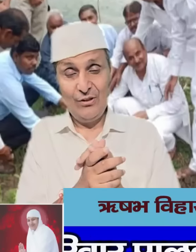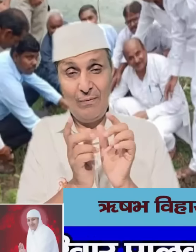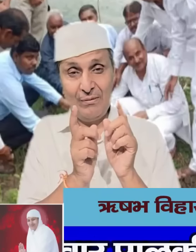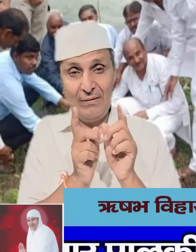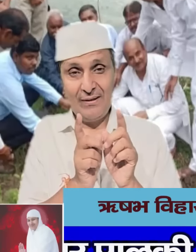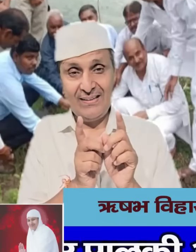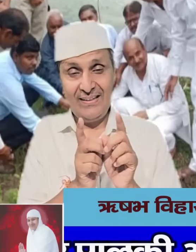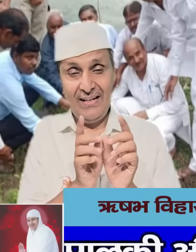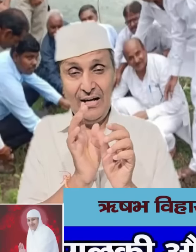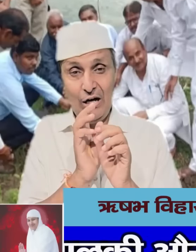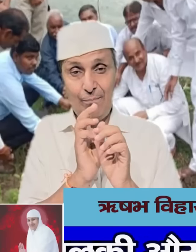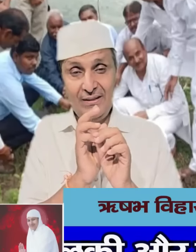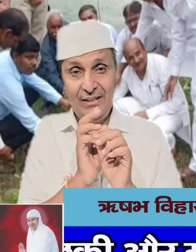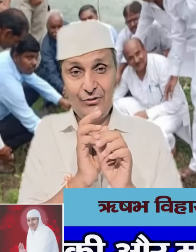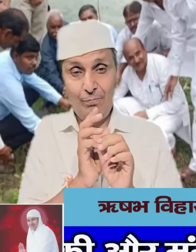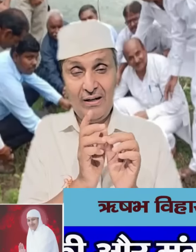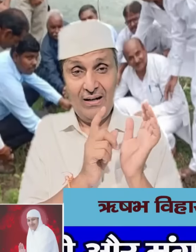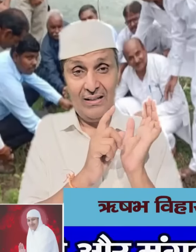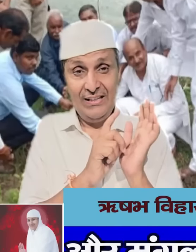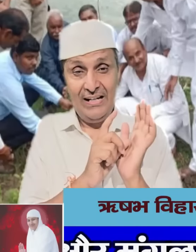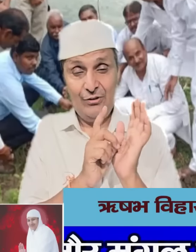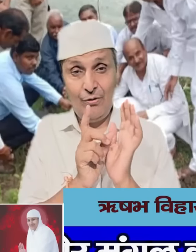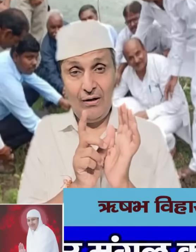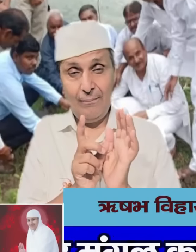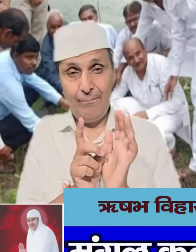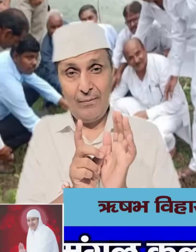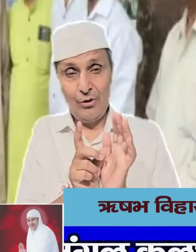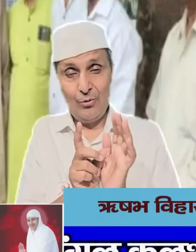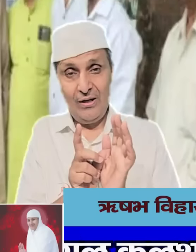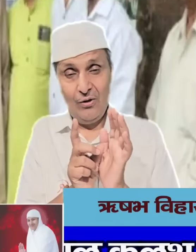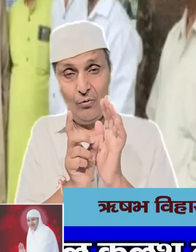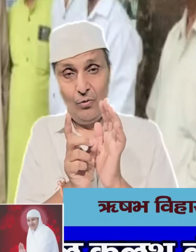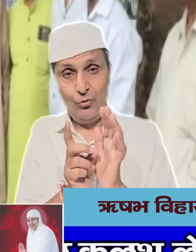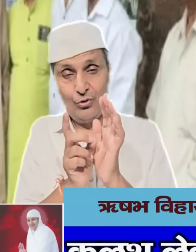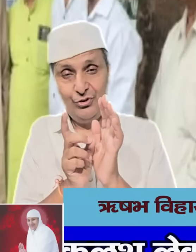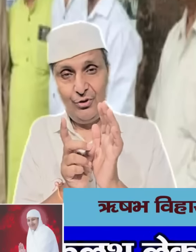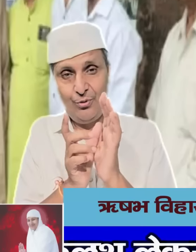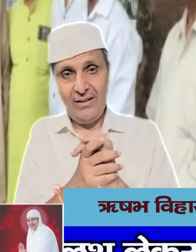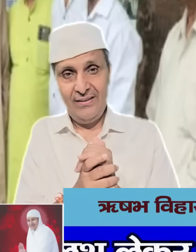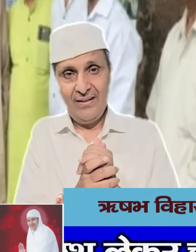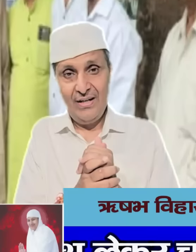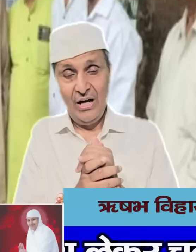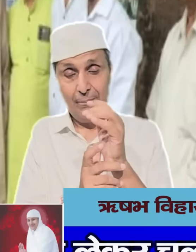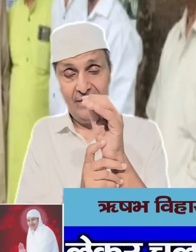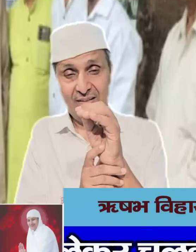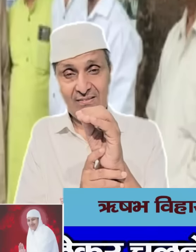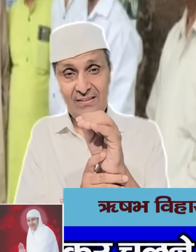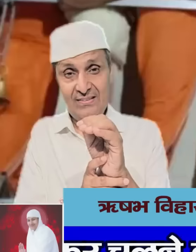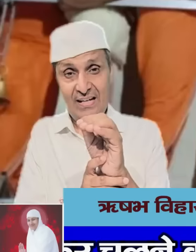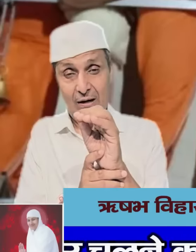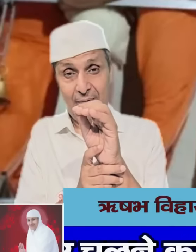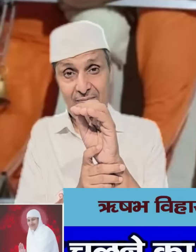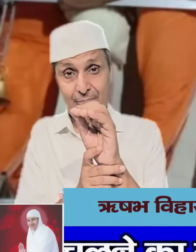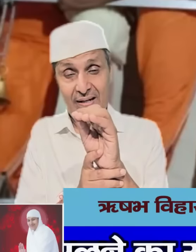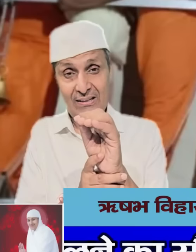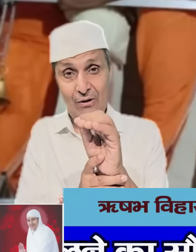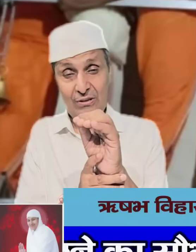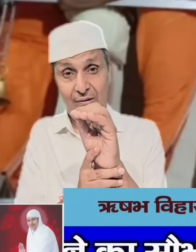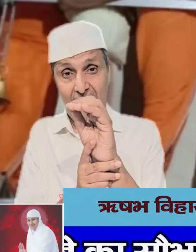क्या थी, जो हम आपसे बार बार कहते हैं, अपने तीर्थों पर अजैन जो प्रमुख लोग हैं उन लोगों को जरूर लाइए, अपनी संस्कृति से,